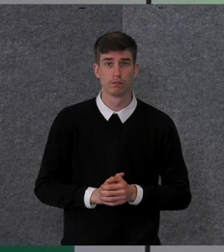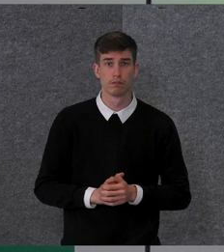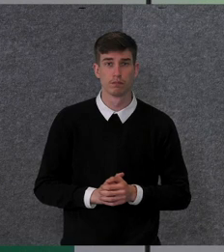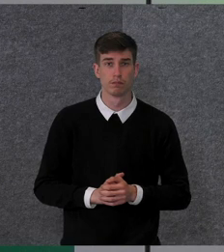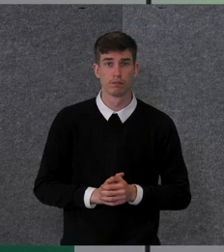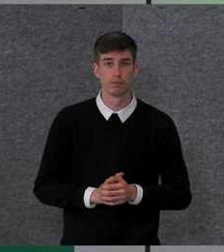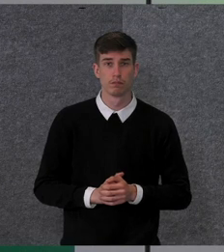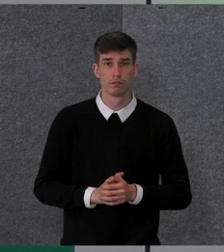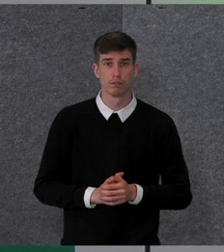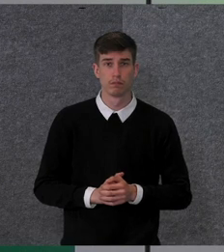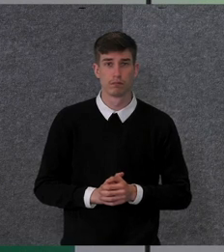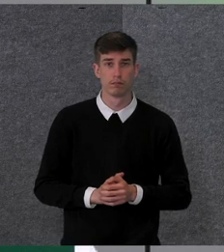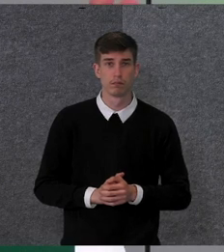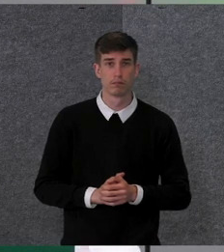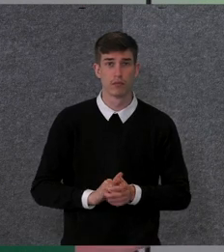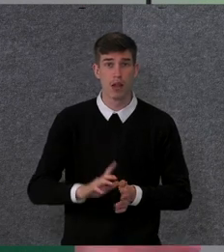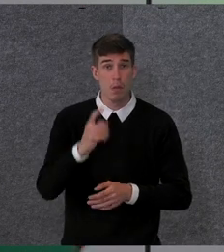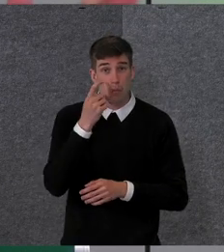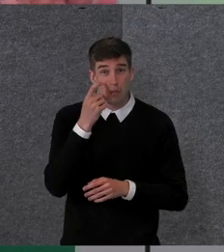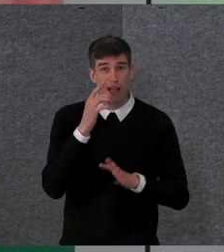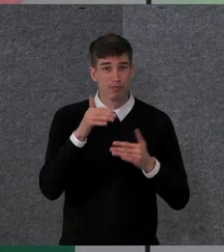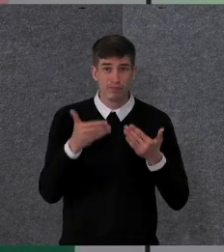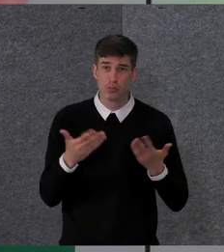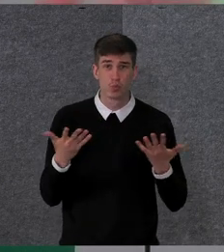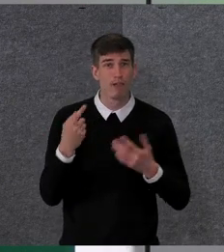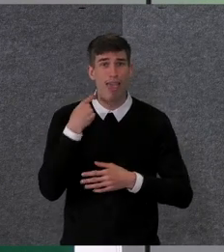und Möglichkeiten gibt, um irgendwelche Argumente, die